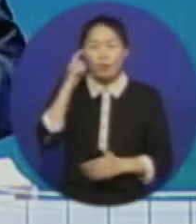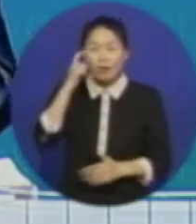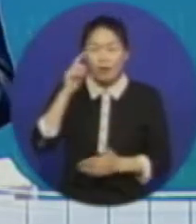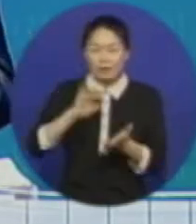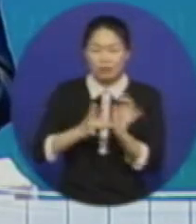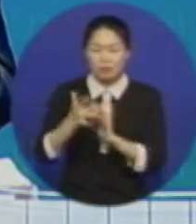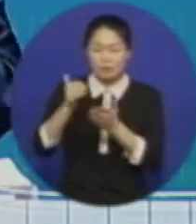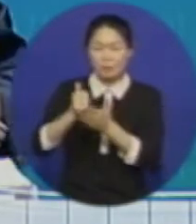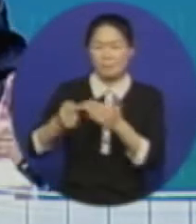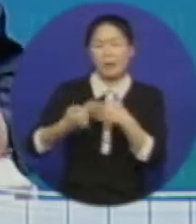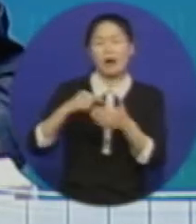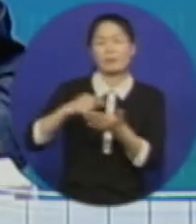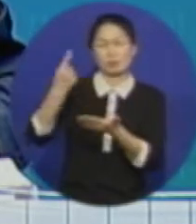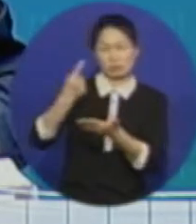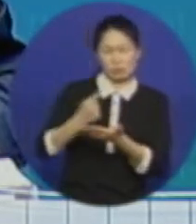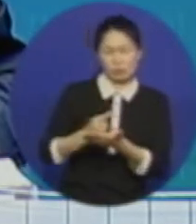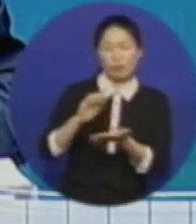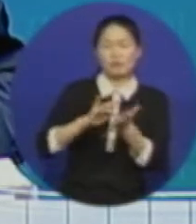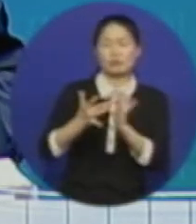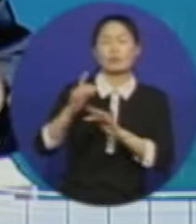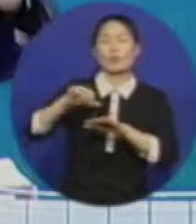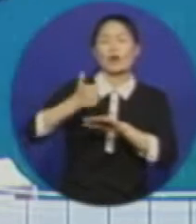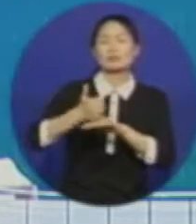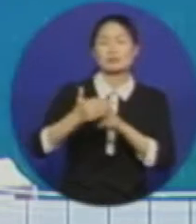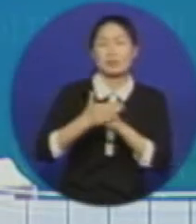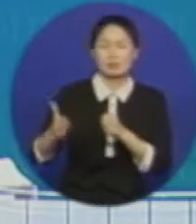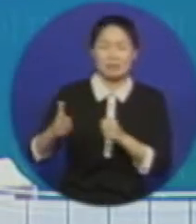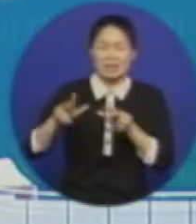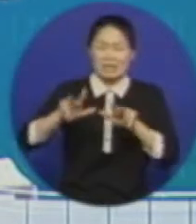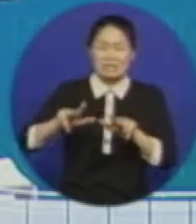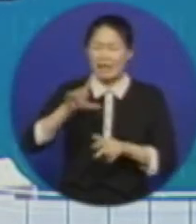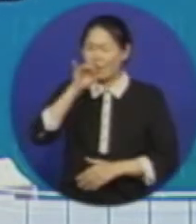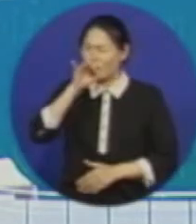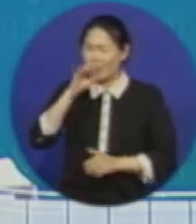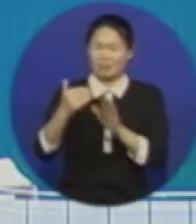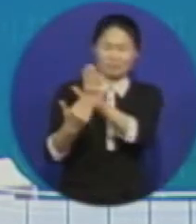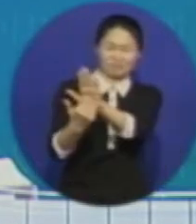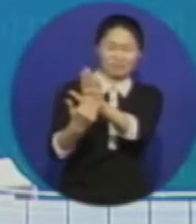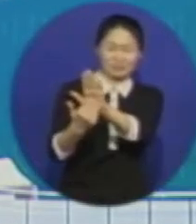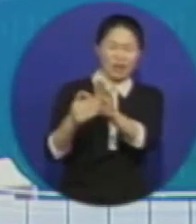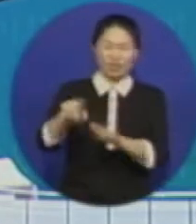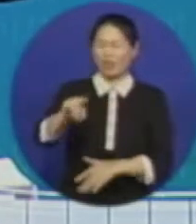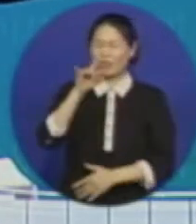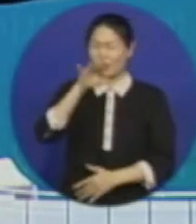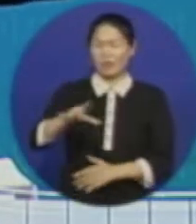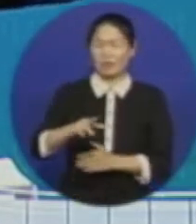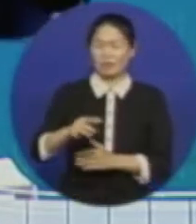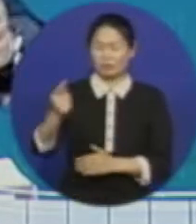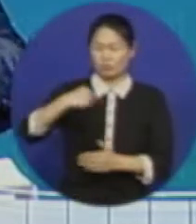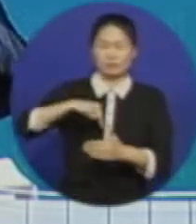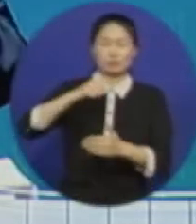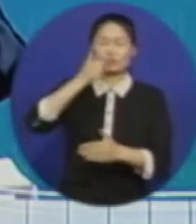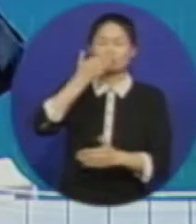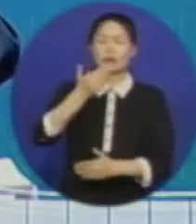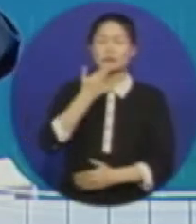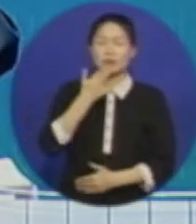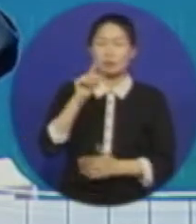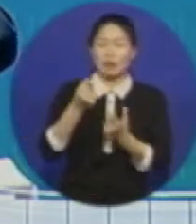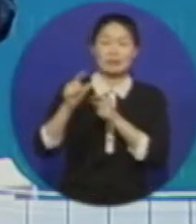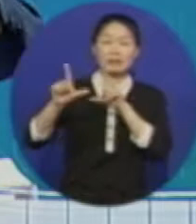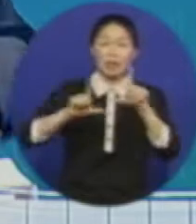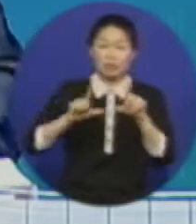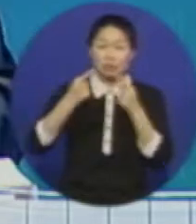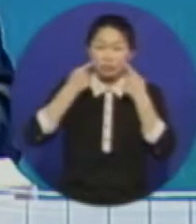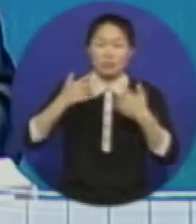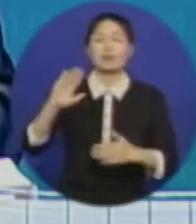예수님이 왕이신 안돼 이제 들어오면 안돼 넌 두를 수 없어 여러분이 이런 태도는